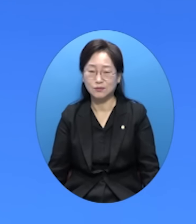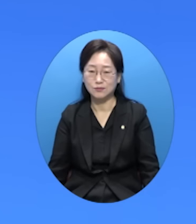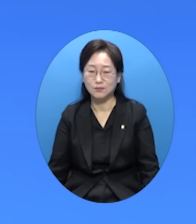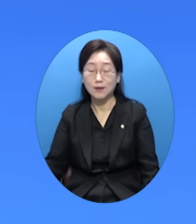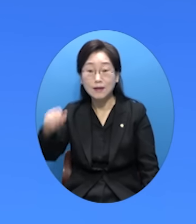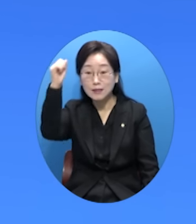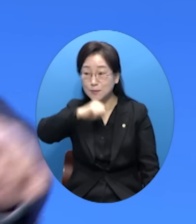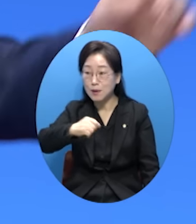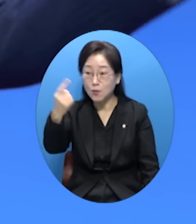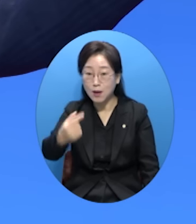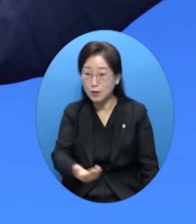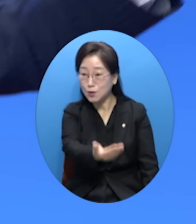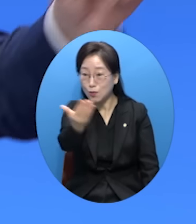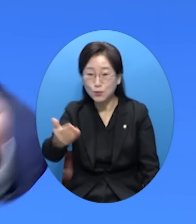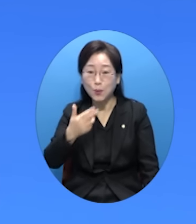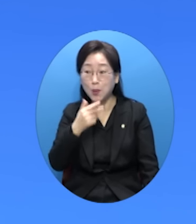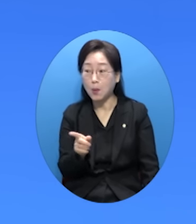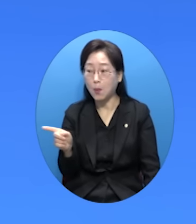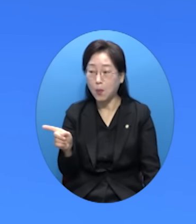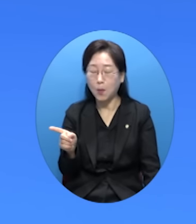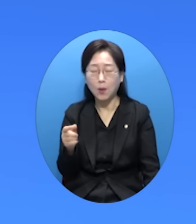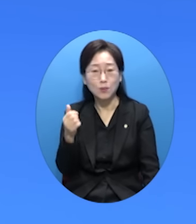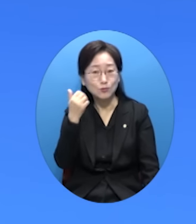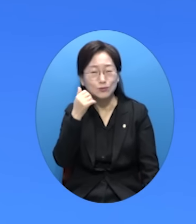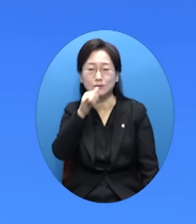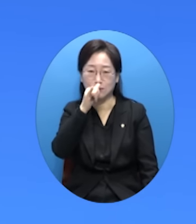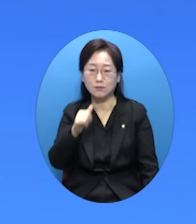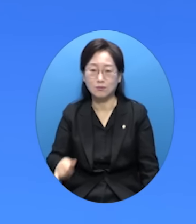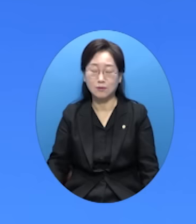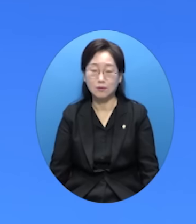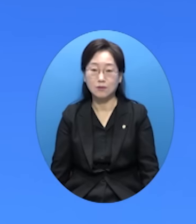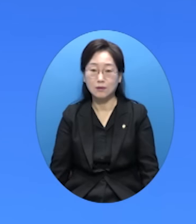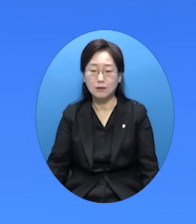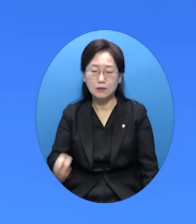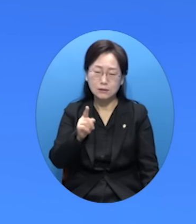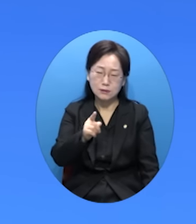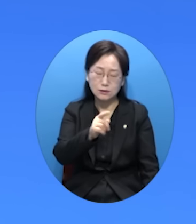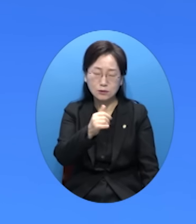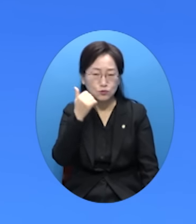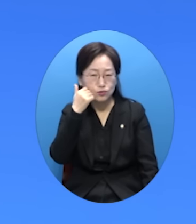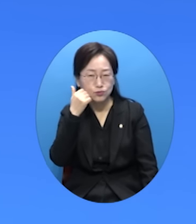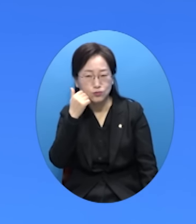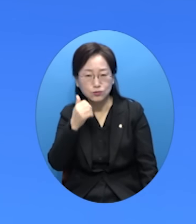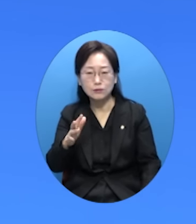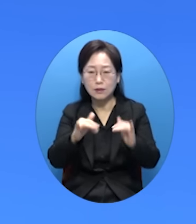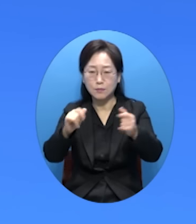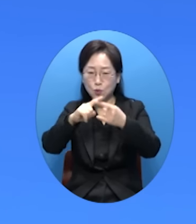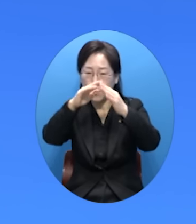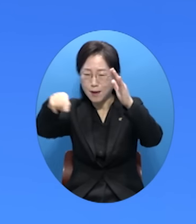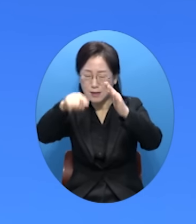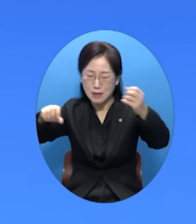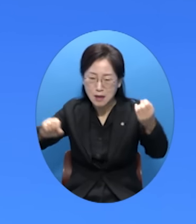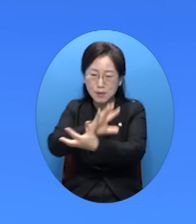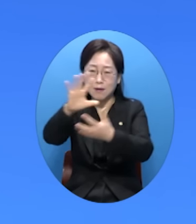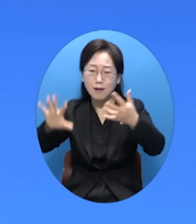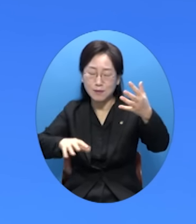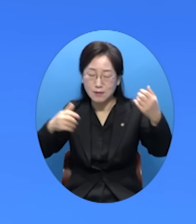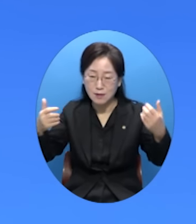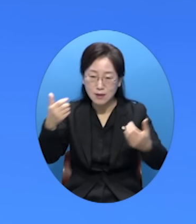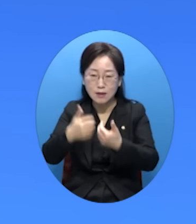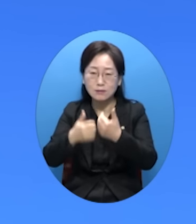세배 나온 여기는 없지만 저쪽에 뵙사람이 있어요. 이분들이 교회 내에서 분란을 일으키고 갈등을